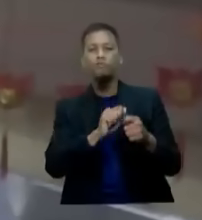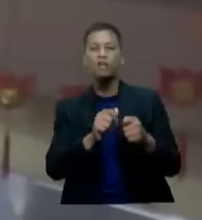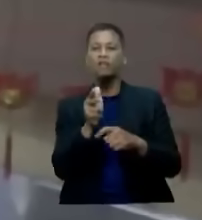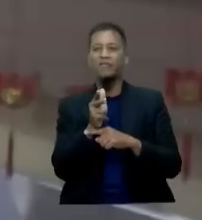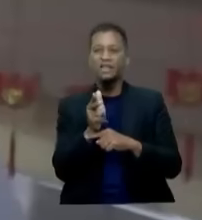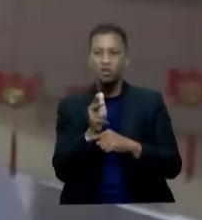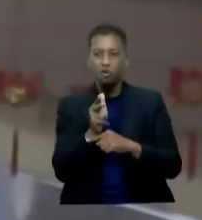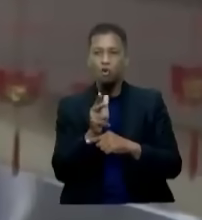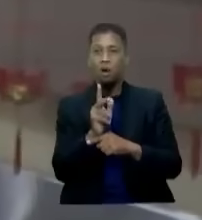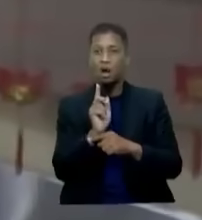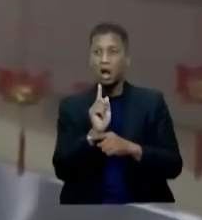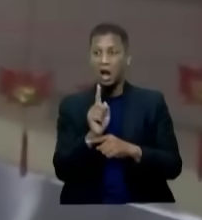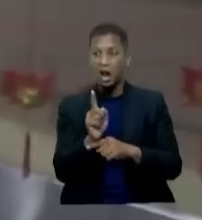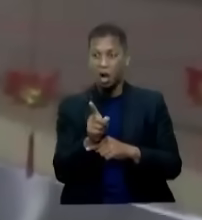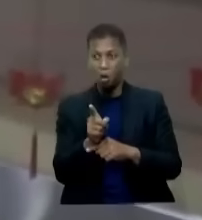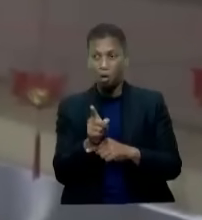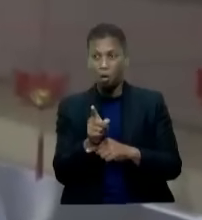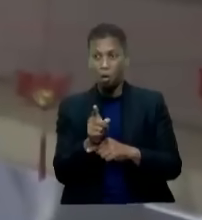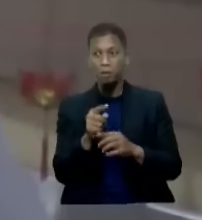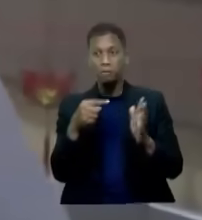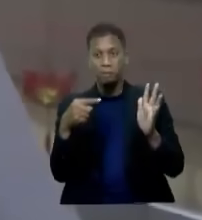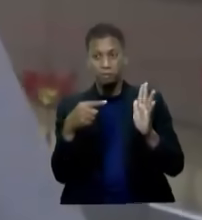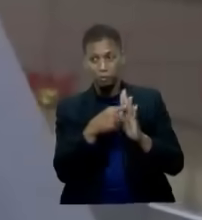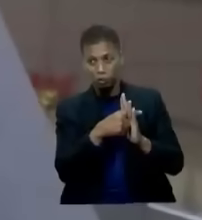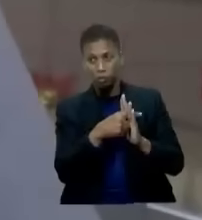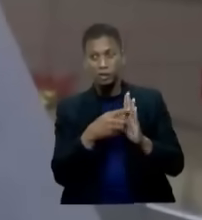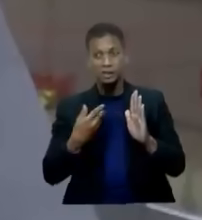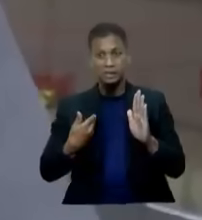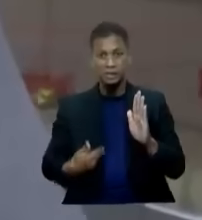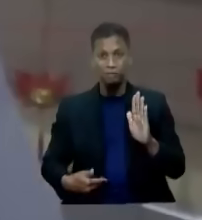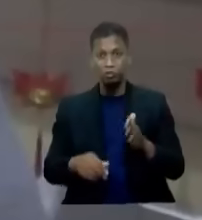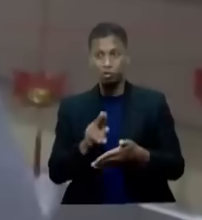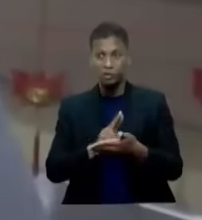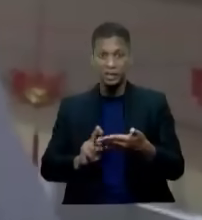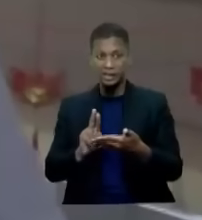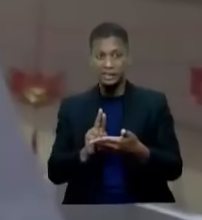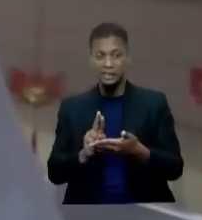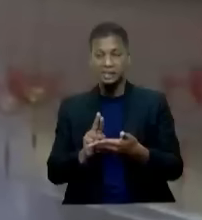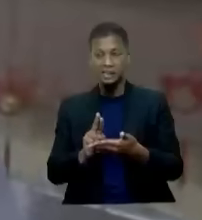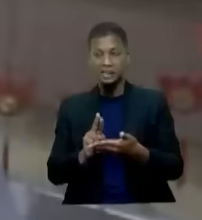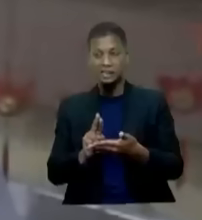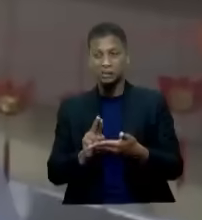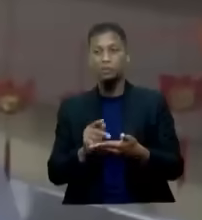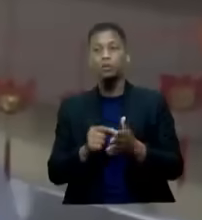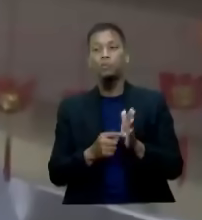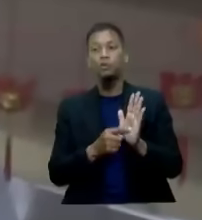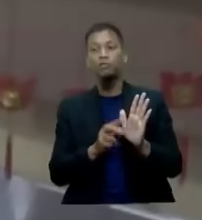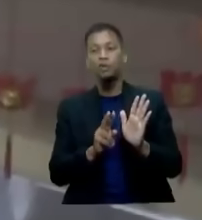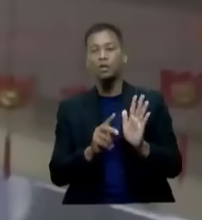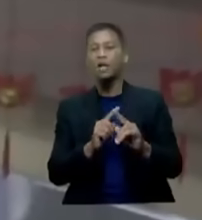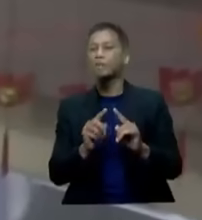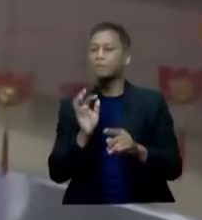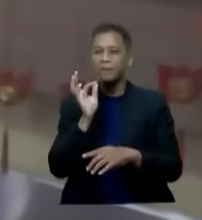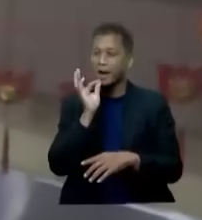bahwa pilihan kami, sikap kami, mohon maaf tidak bisa memenuhi permintaan itu. Di mana di